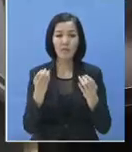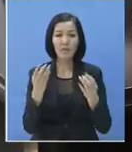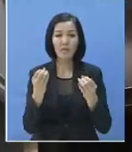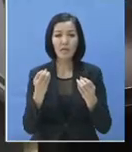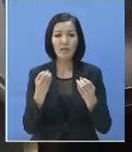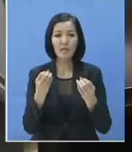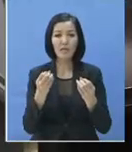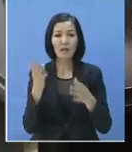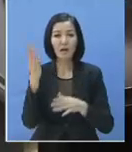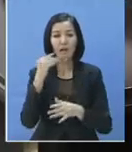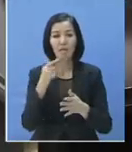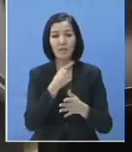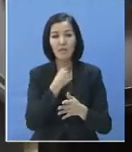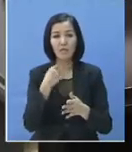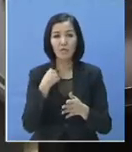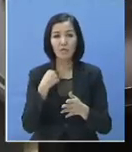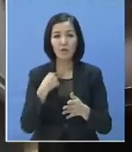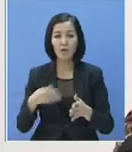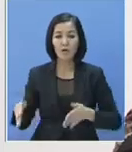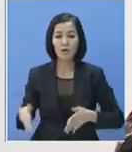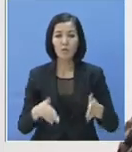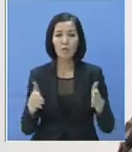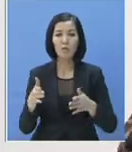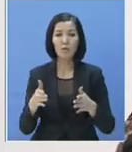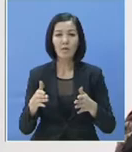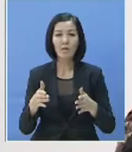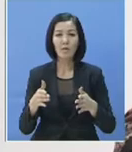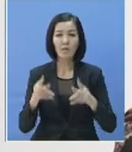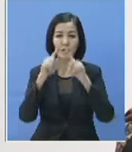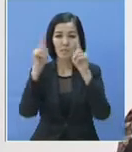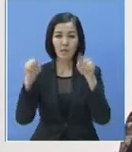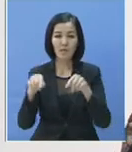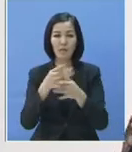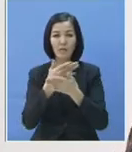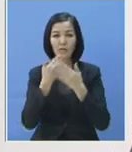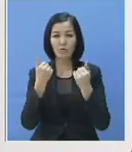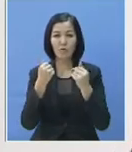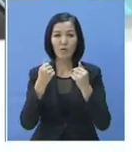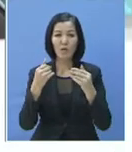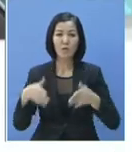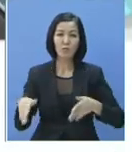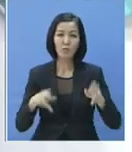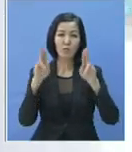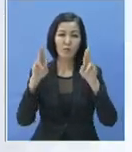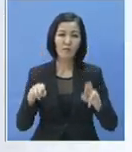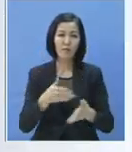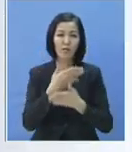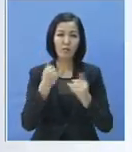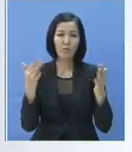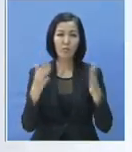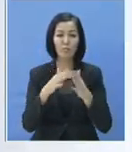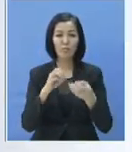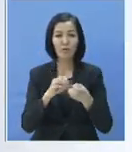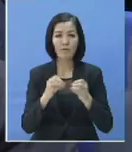ауданнан өтетін Алматы Талдықорған бағытындағы күре жолдағы белгілердің жоқтығы айтылды. Ең көбі баспана жағдайын сұрады. Әкім